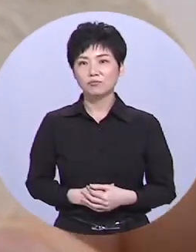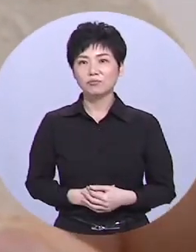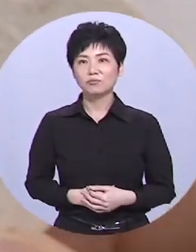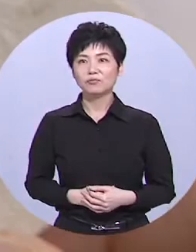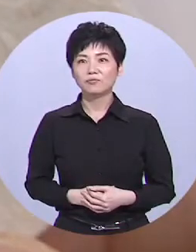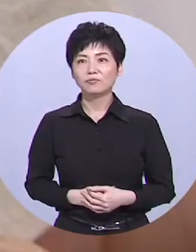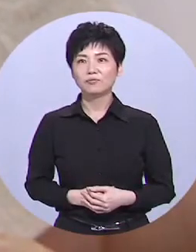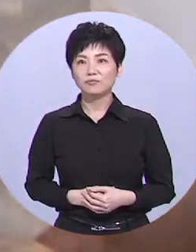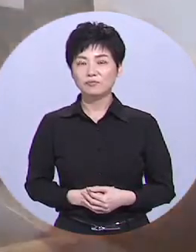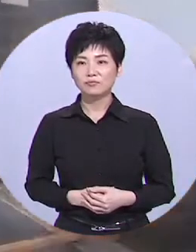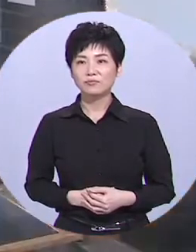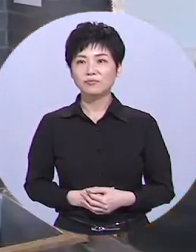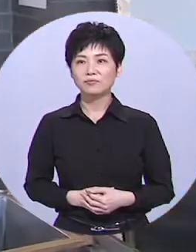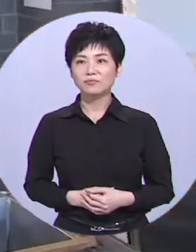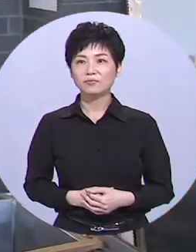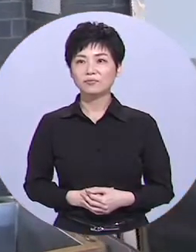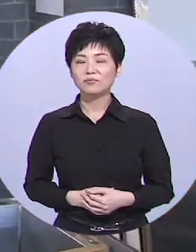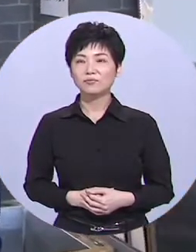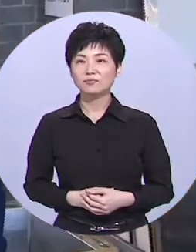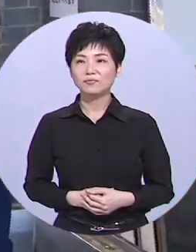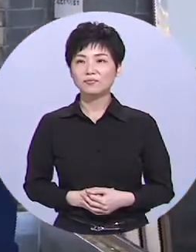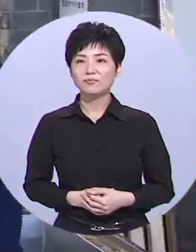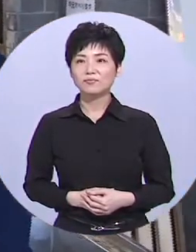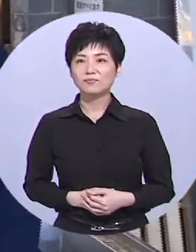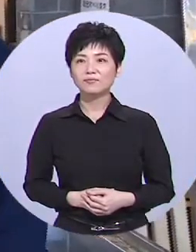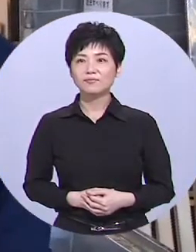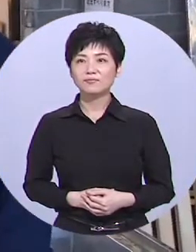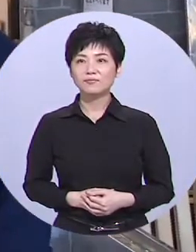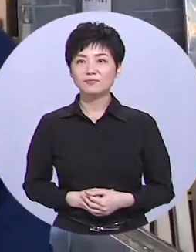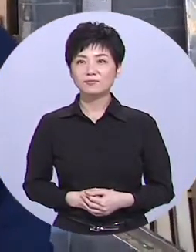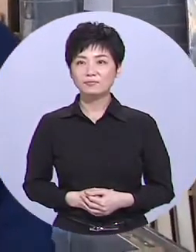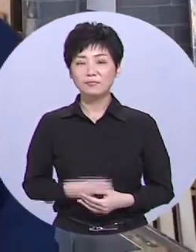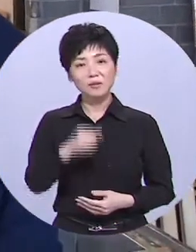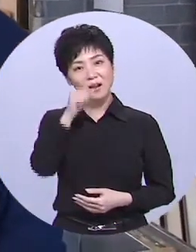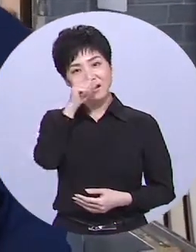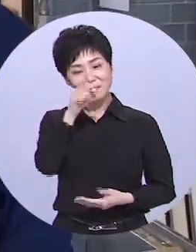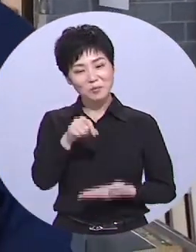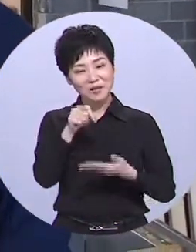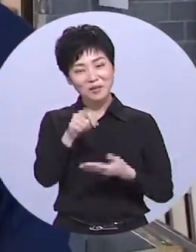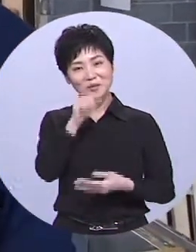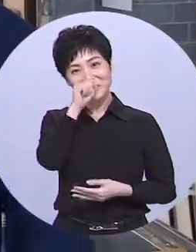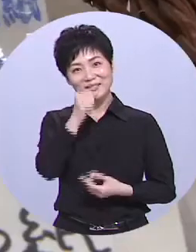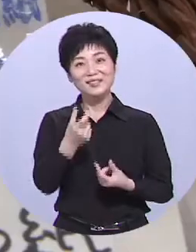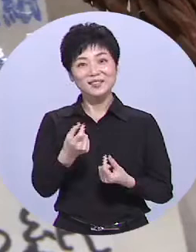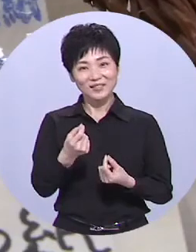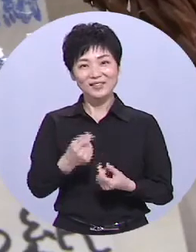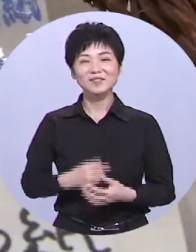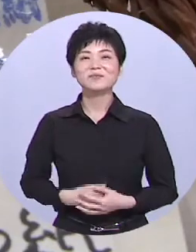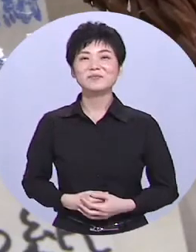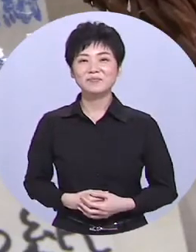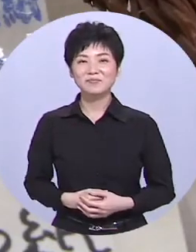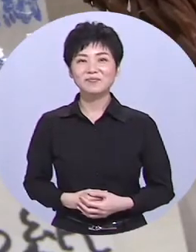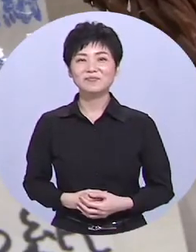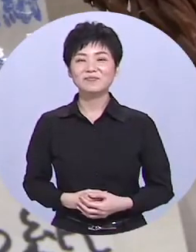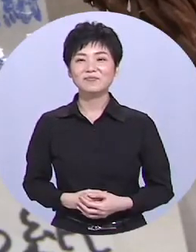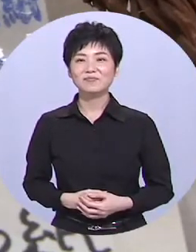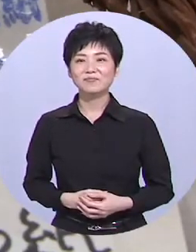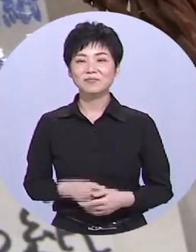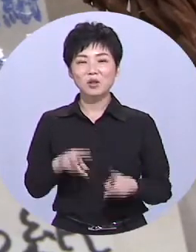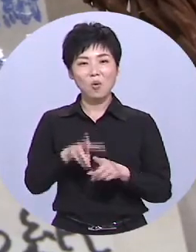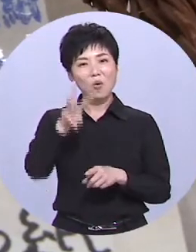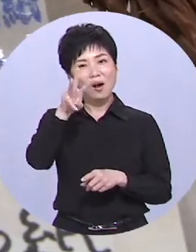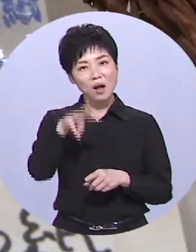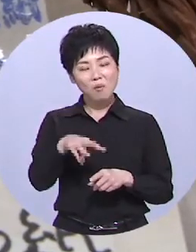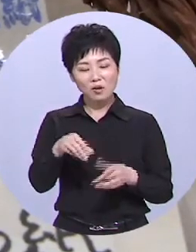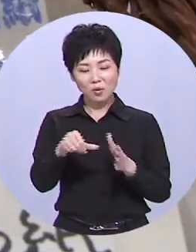切らずに 一 個一個作っていく、 はい、 あ、これいいですね。 そうですね。 小川和紙